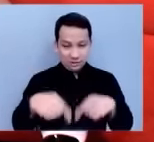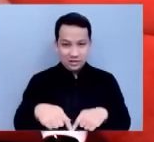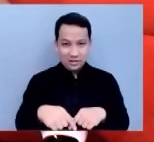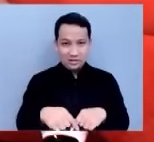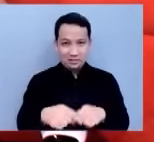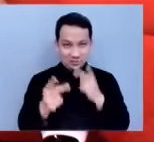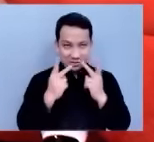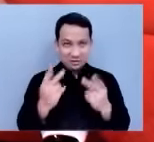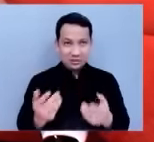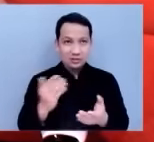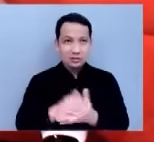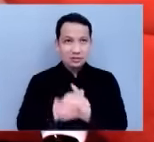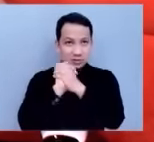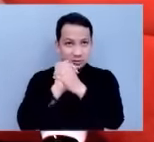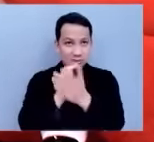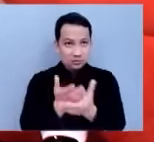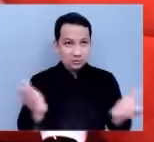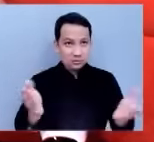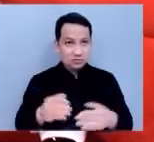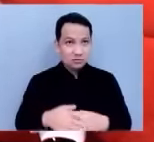kayo dito. Congrats sa show niyo, ha?